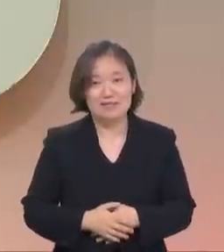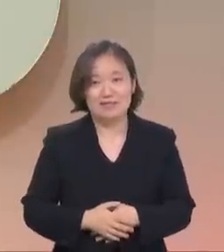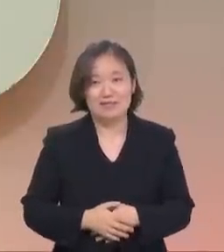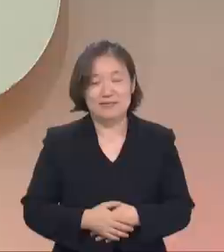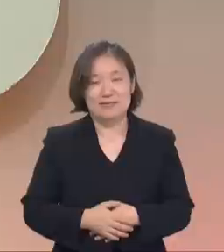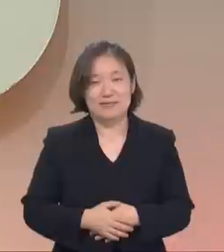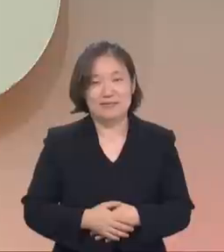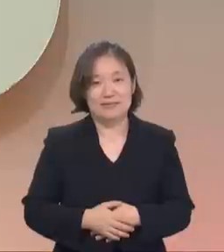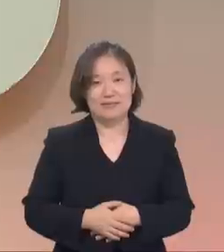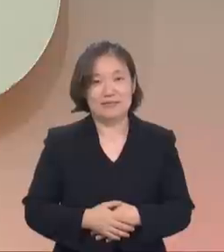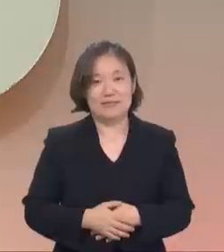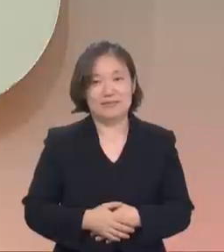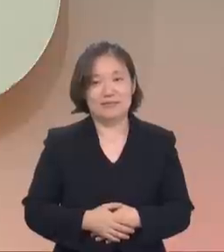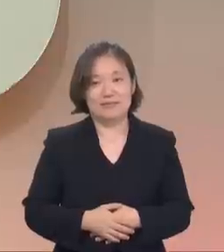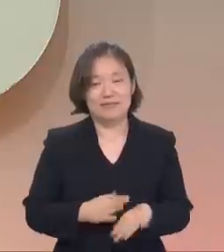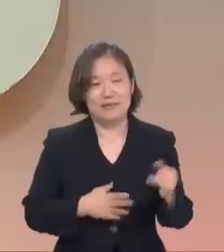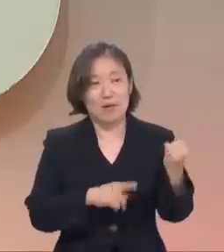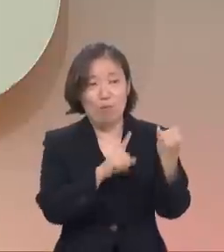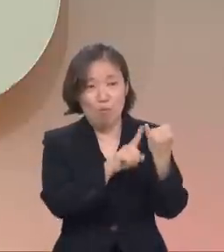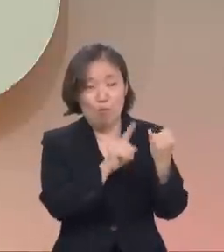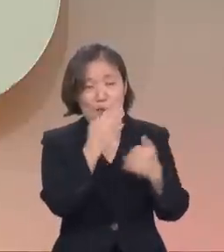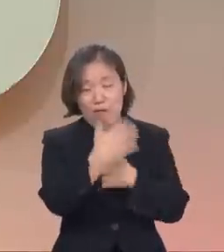불자님이 건강을